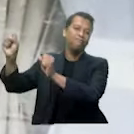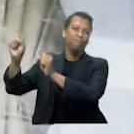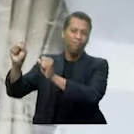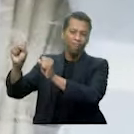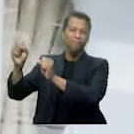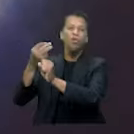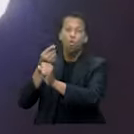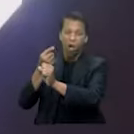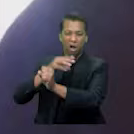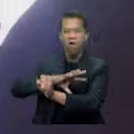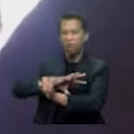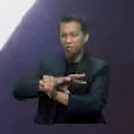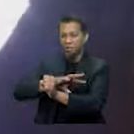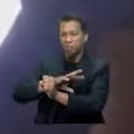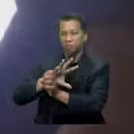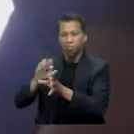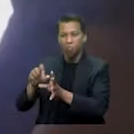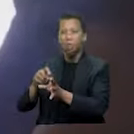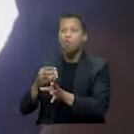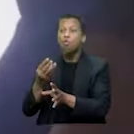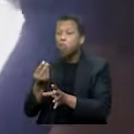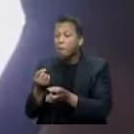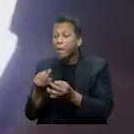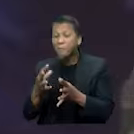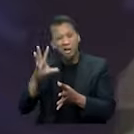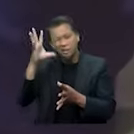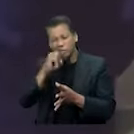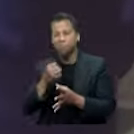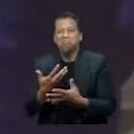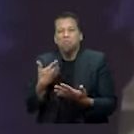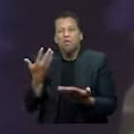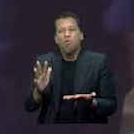belum tahu berapa jumlah. Polisi masih menyelidiki pelaku perampokan ini.